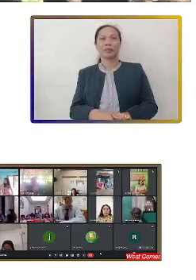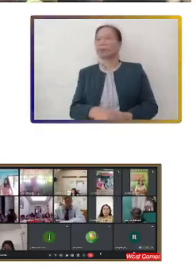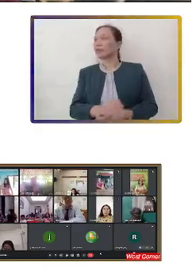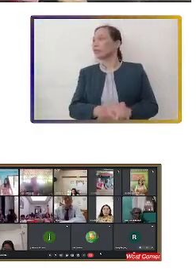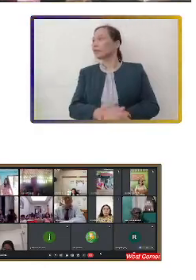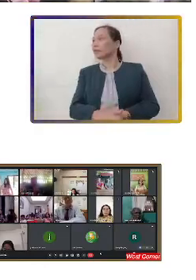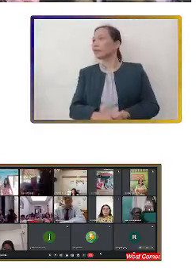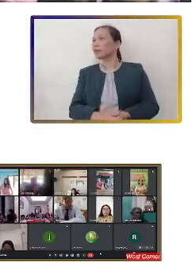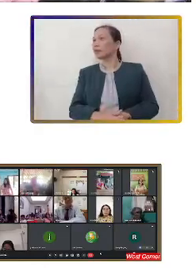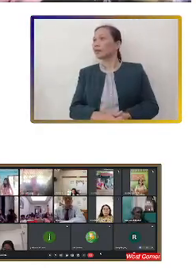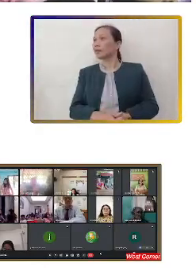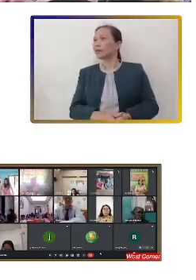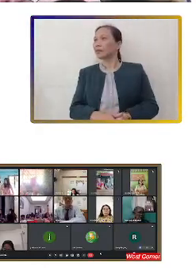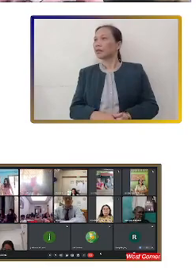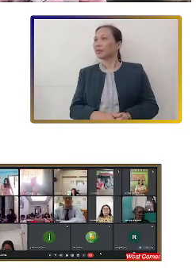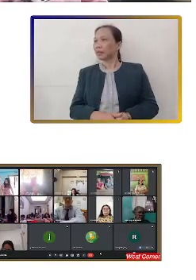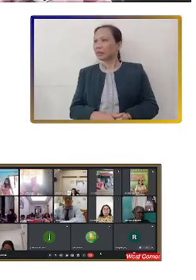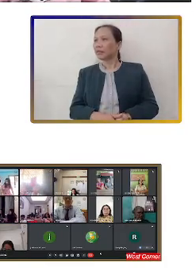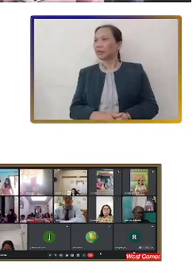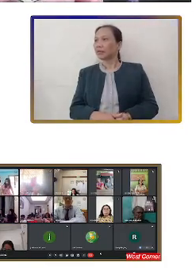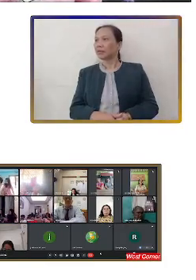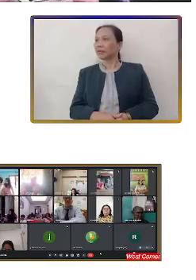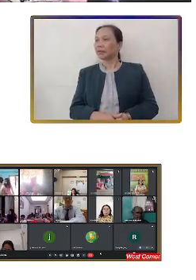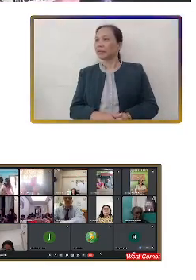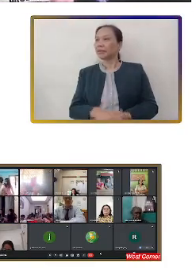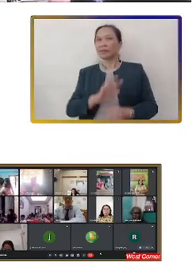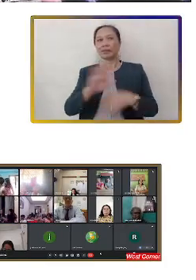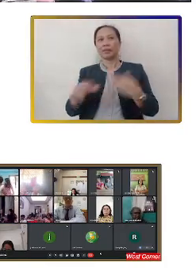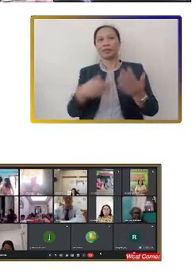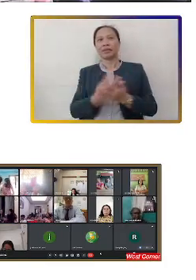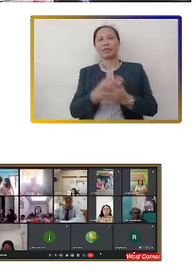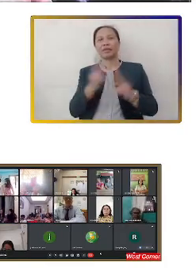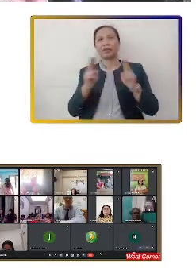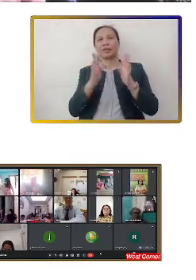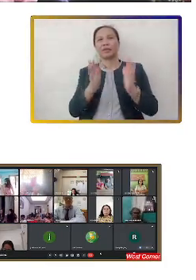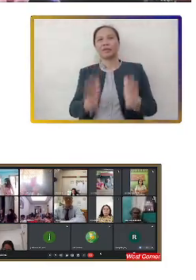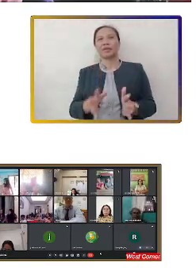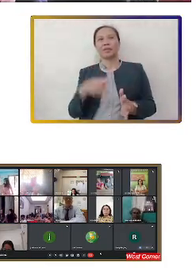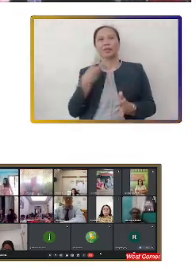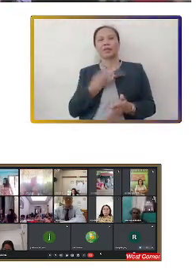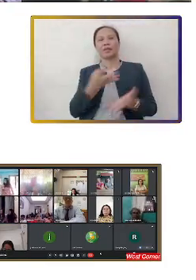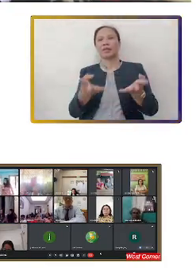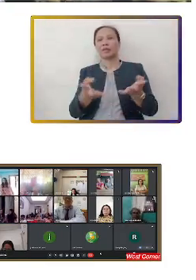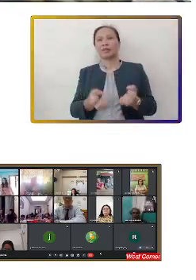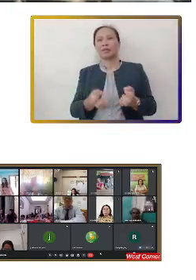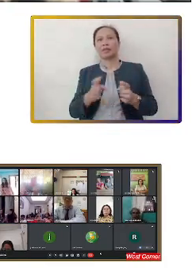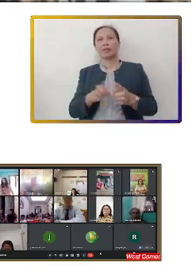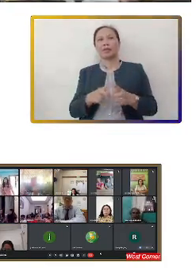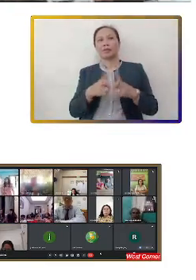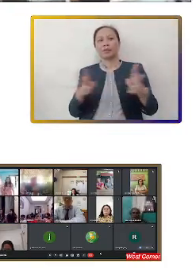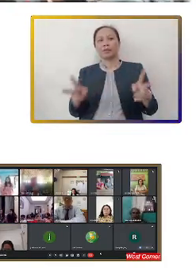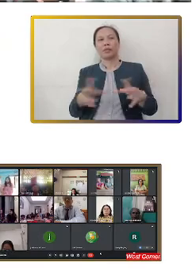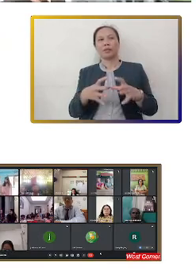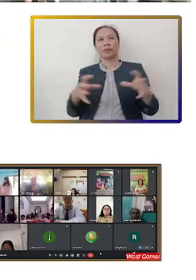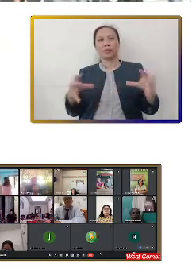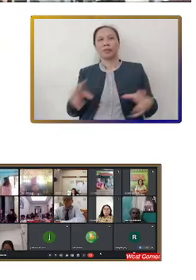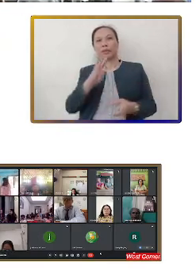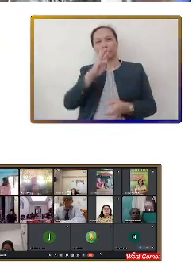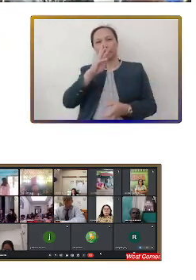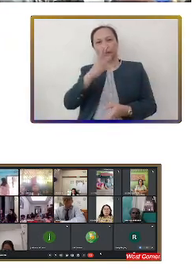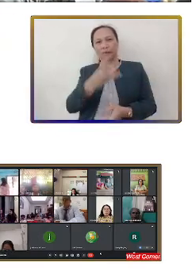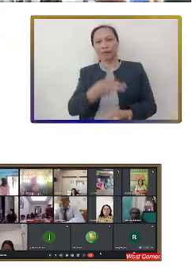gilid. Meron po tayo dito sa harap. Para po sa aming mga bisita, nais ko pong sabihin that you are very much welcome sa ating pong